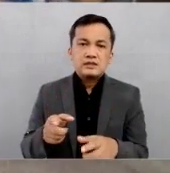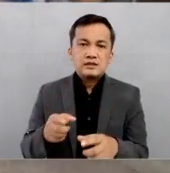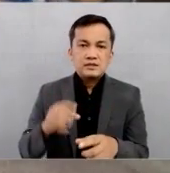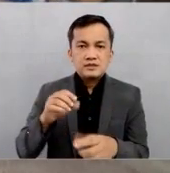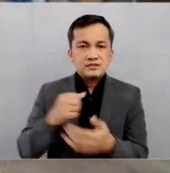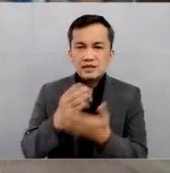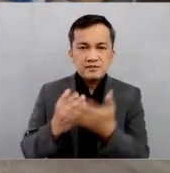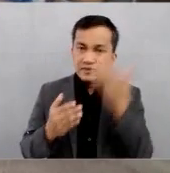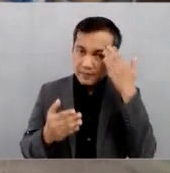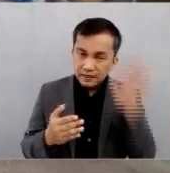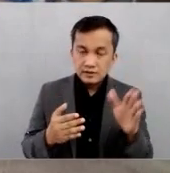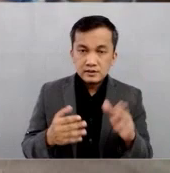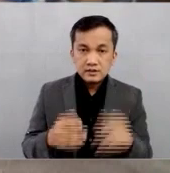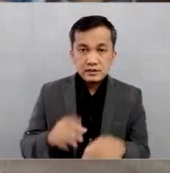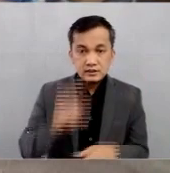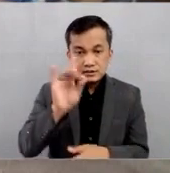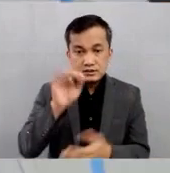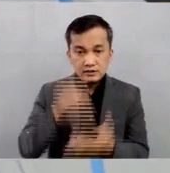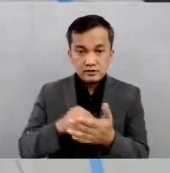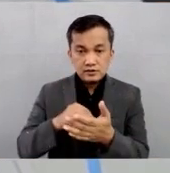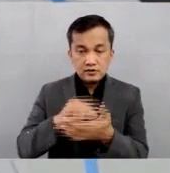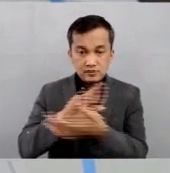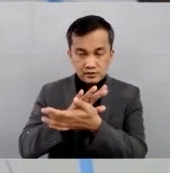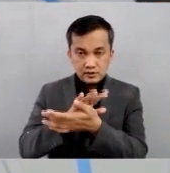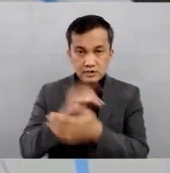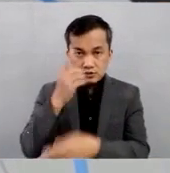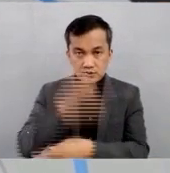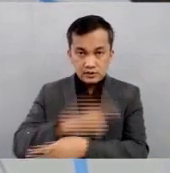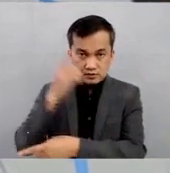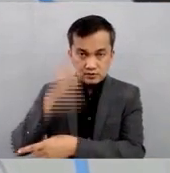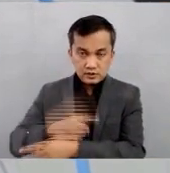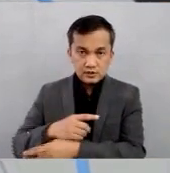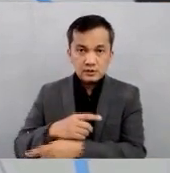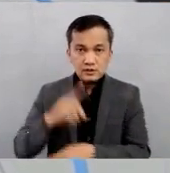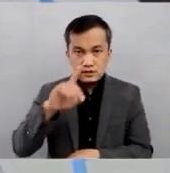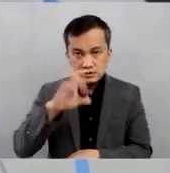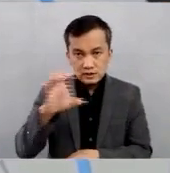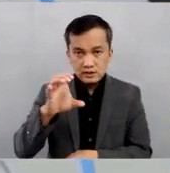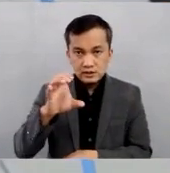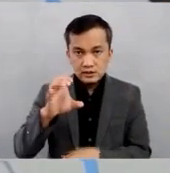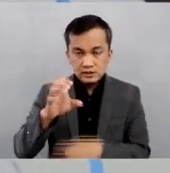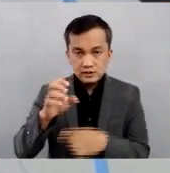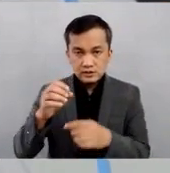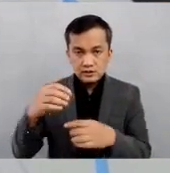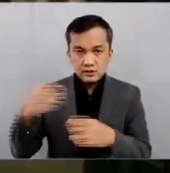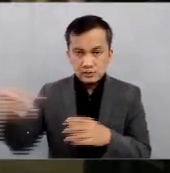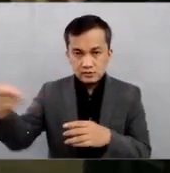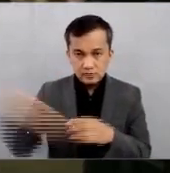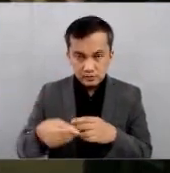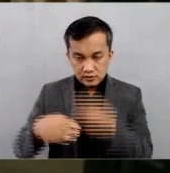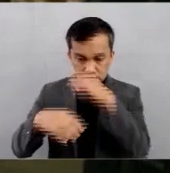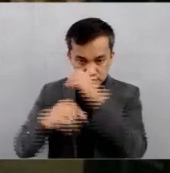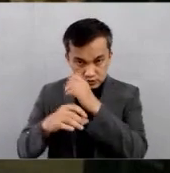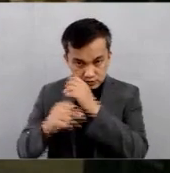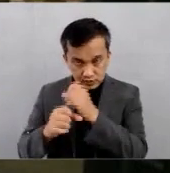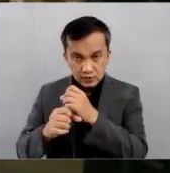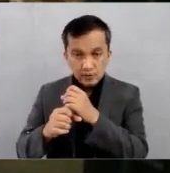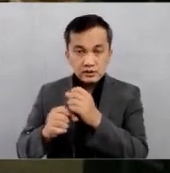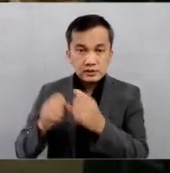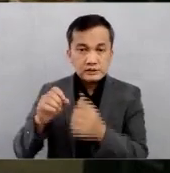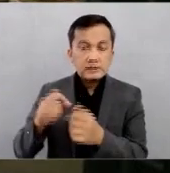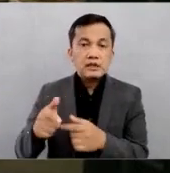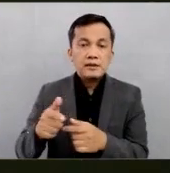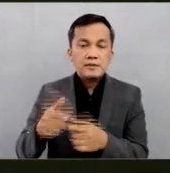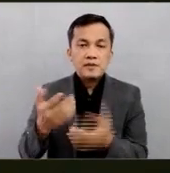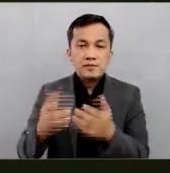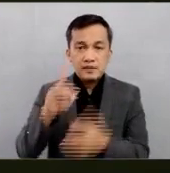kada 8,000 COVID cases nga raw kada araw, nasa 100 lang ang nasasalang sa Philippine Genome Center. Posibleng nga raw na Delta ang